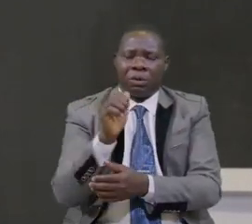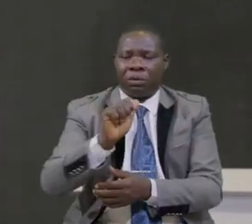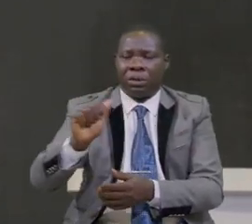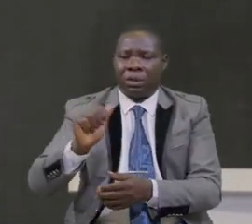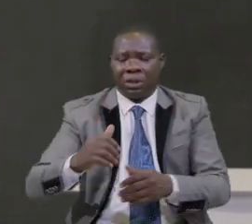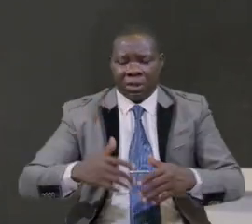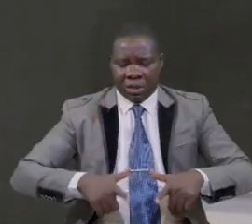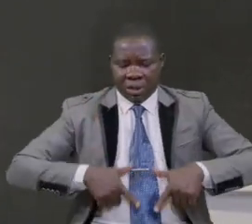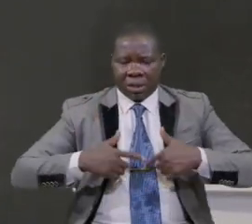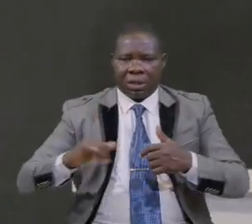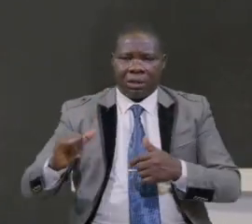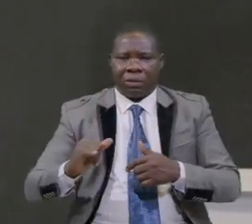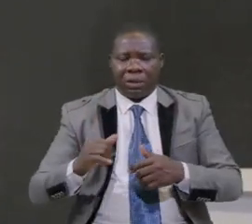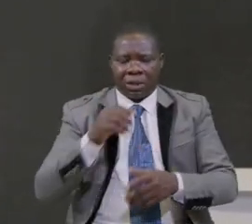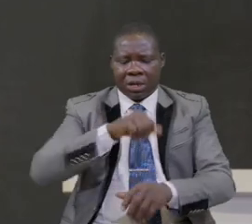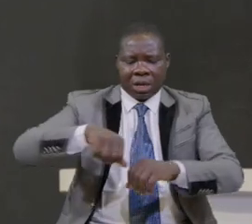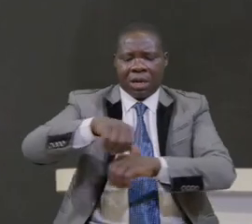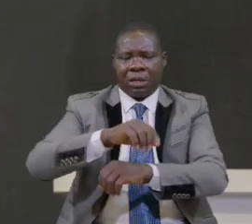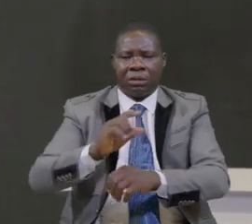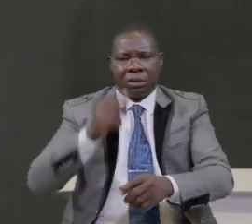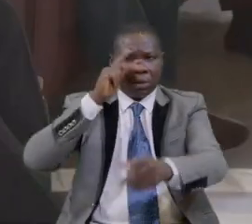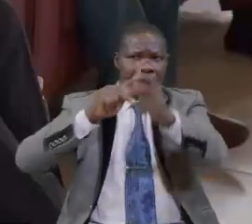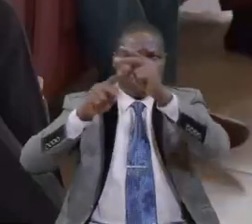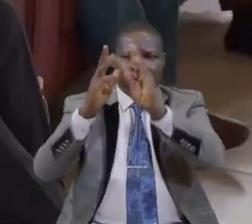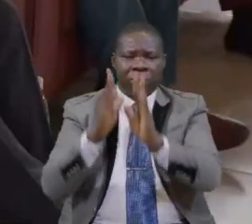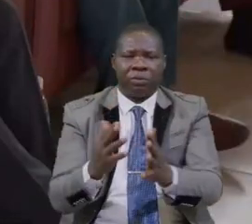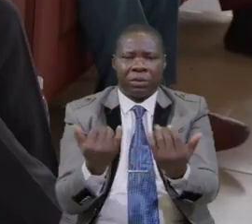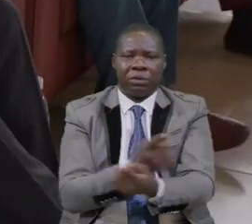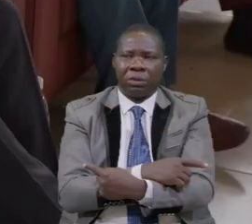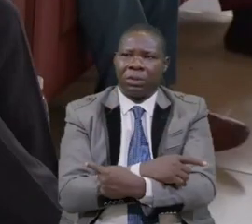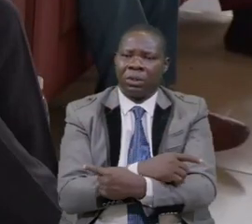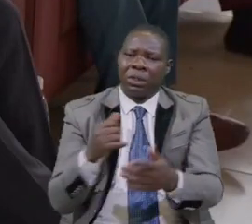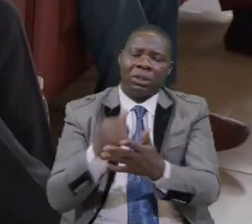d'un prophète vivant de Dieu? Ça va le faire.